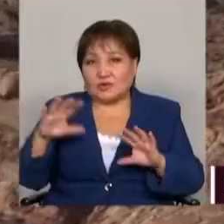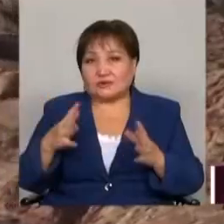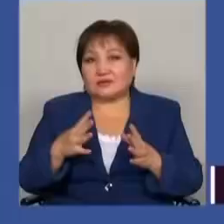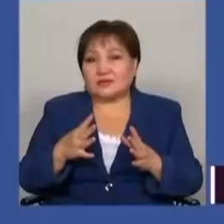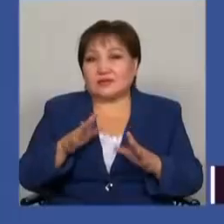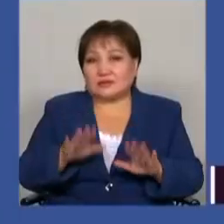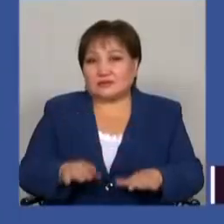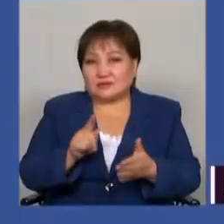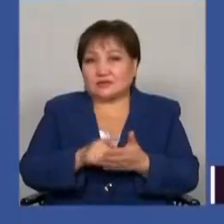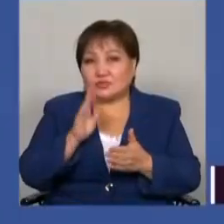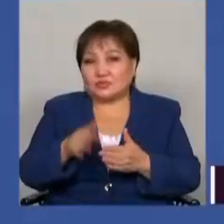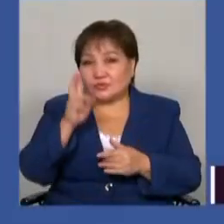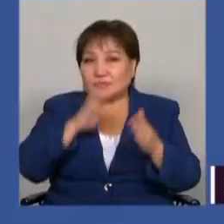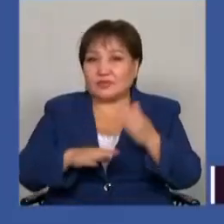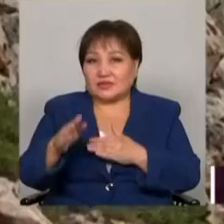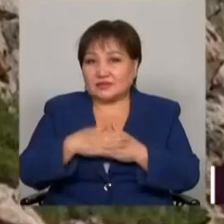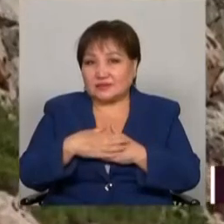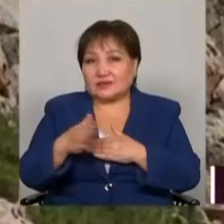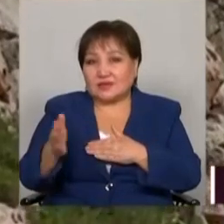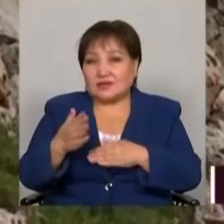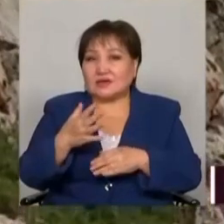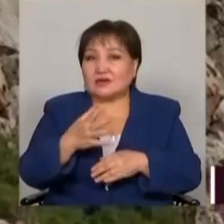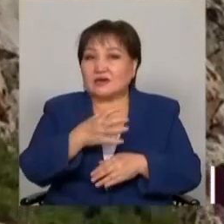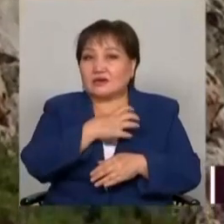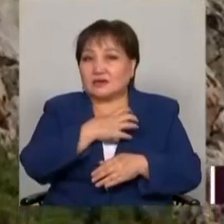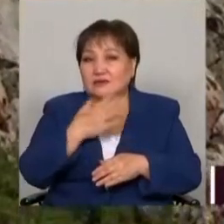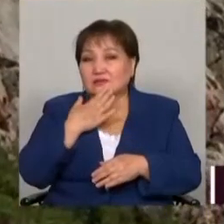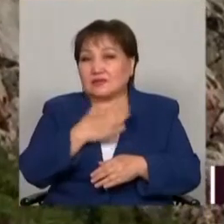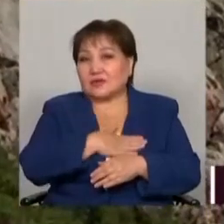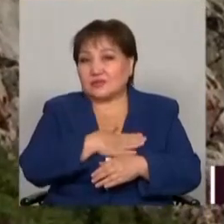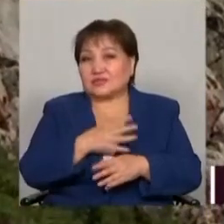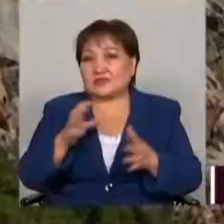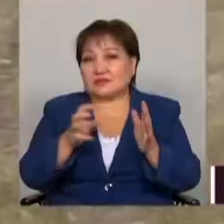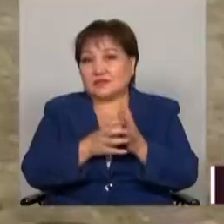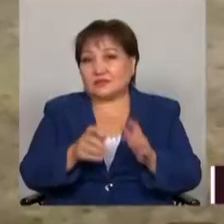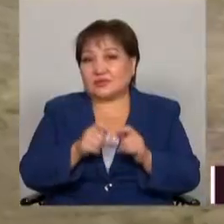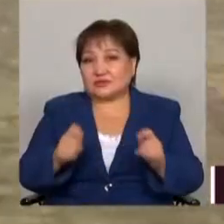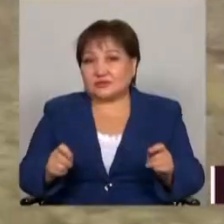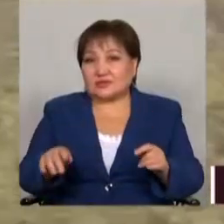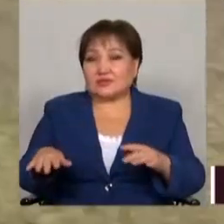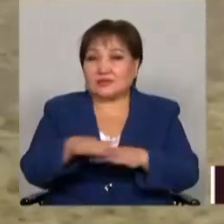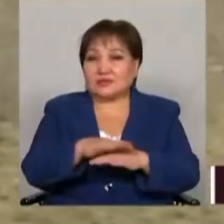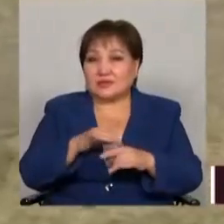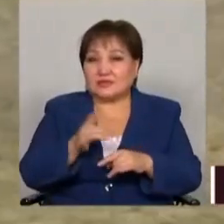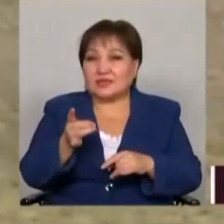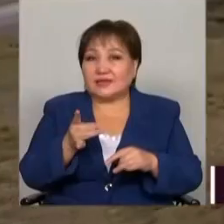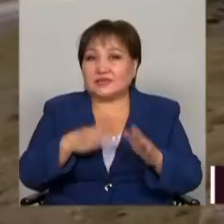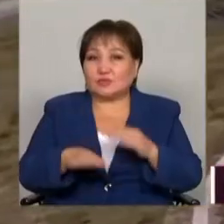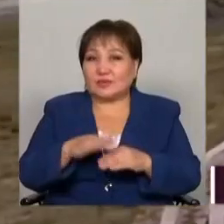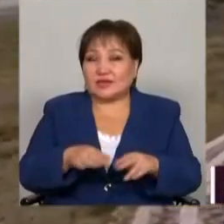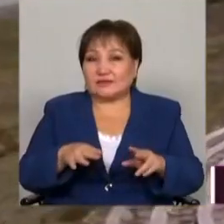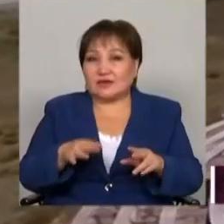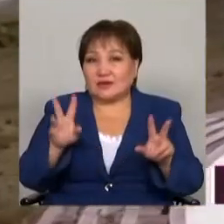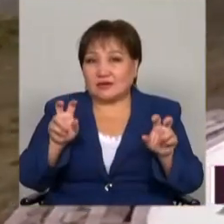етегінде мемлекеттік рәміздер алаңын ашуды тапсырды. Бұдан бөлек мемлекет басшысы қоғамда айтылған республиканың да атауын өзгерту керек деген